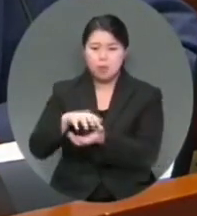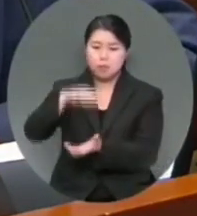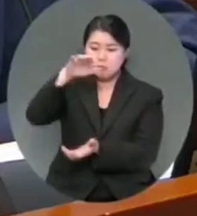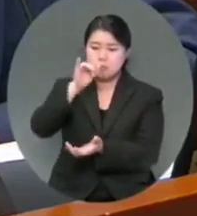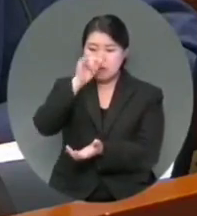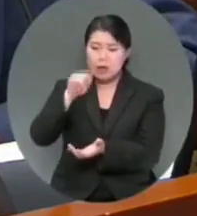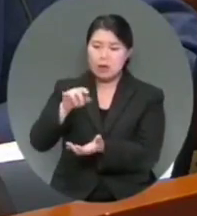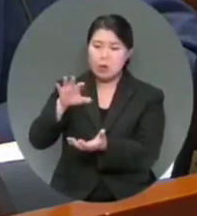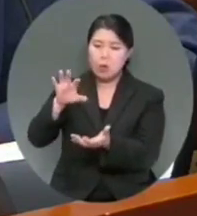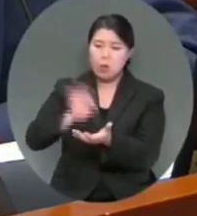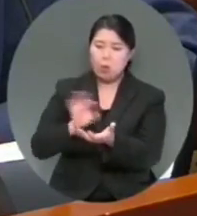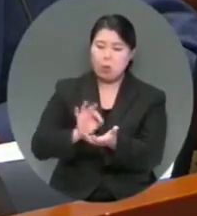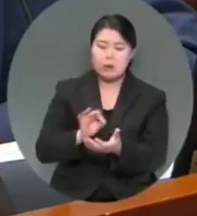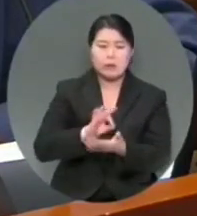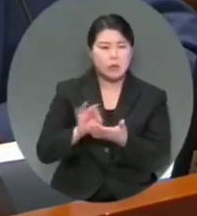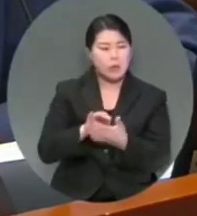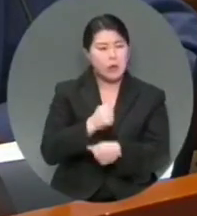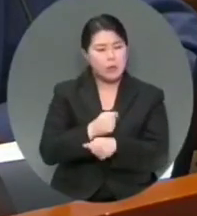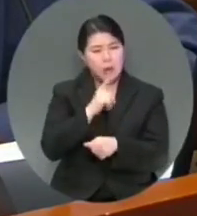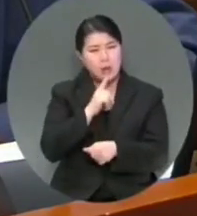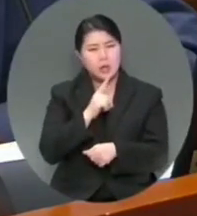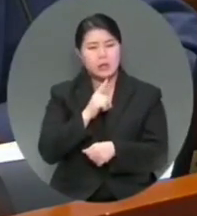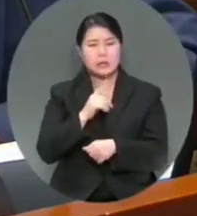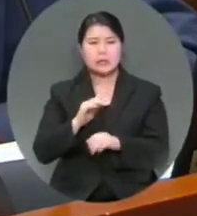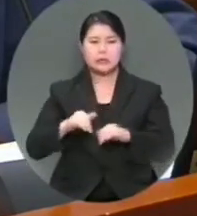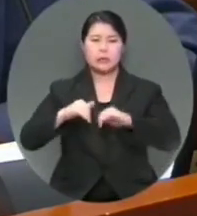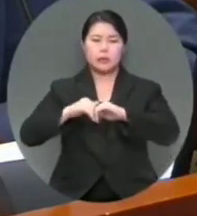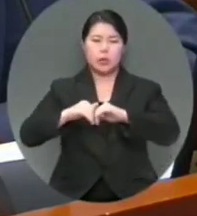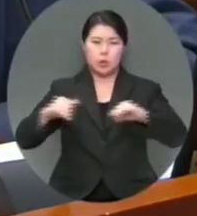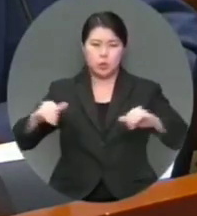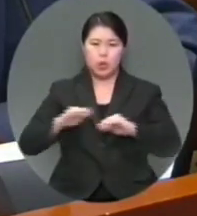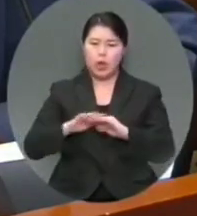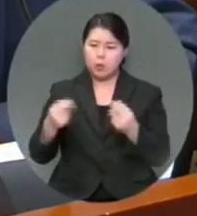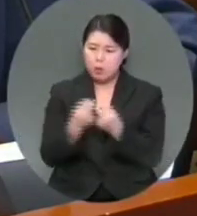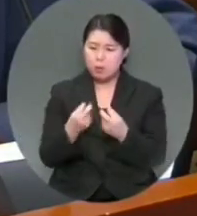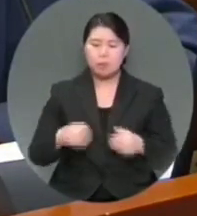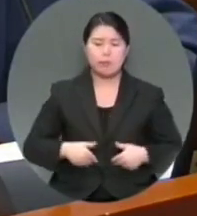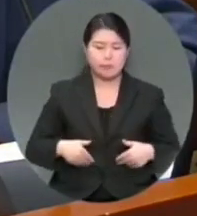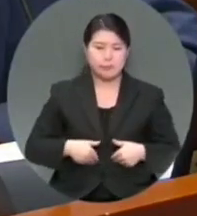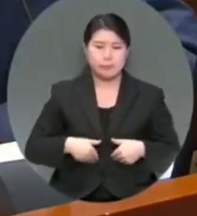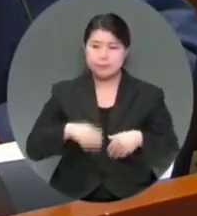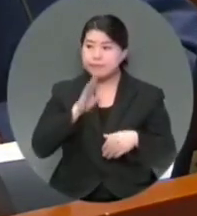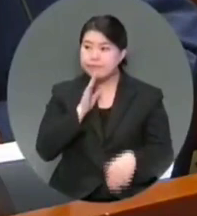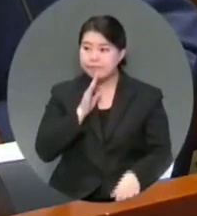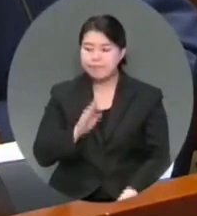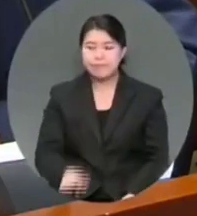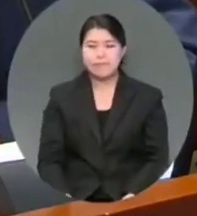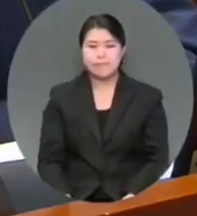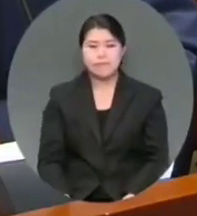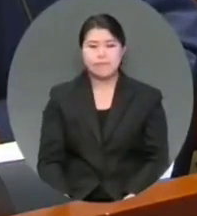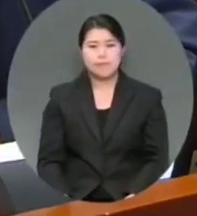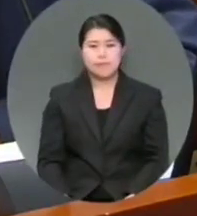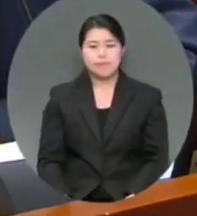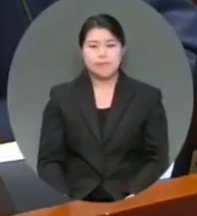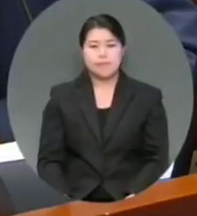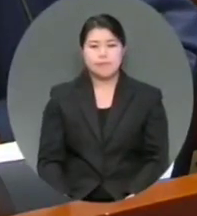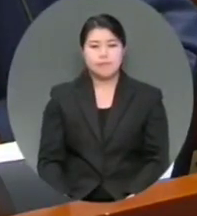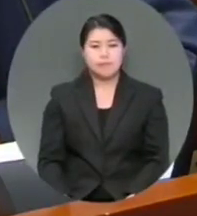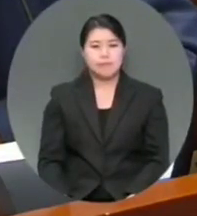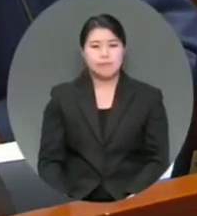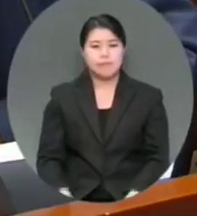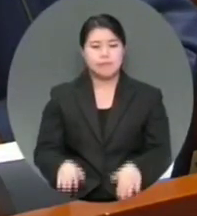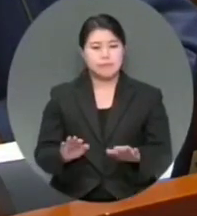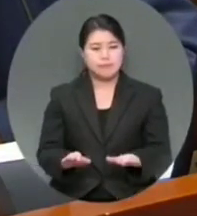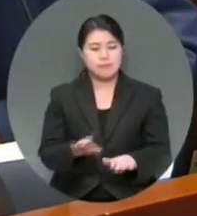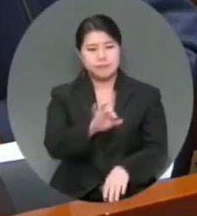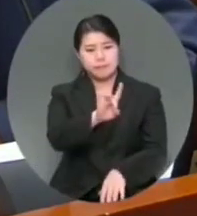없는 거 아니겠습니까? 그건 별도의 재원과 별도의 대책이 필요한 것이죠. 그에 동의하십니까? 전반적으로 지금